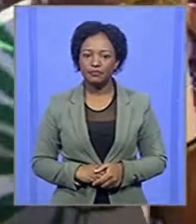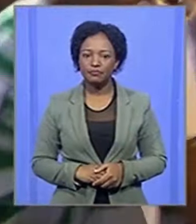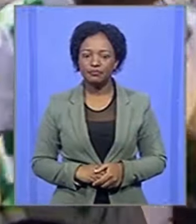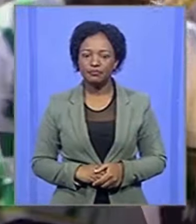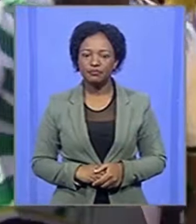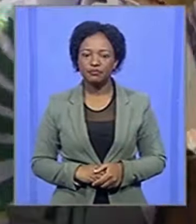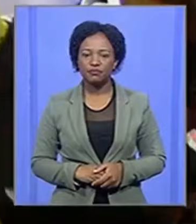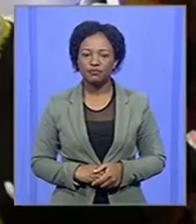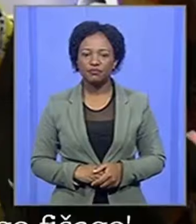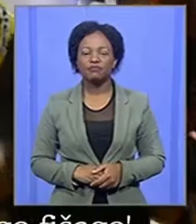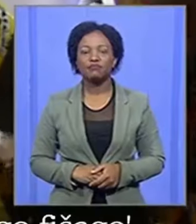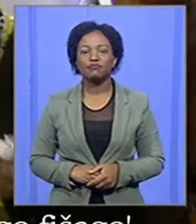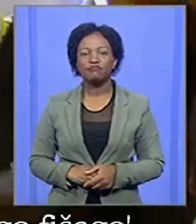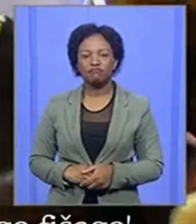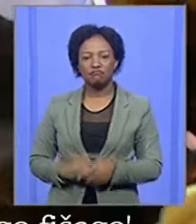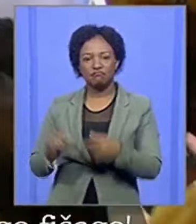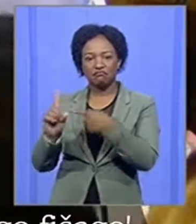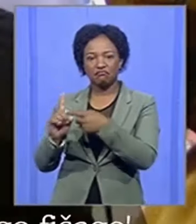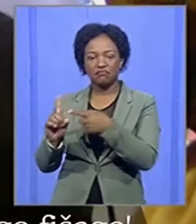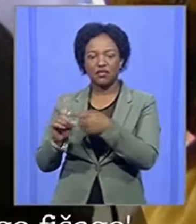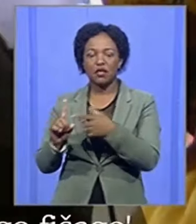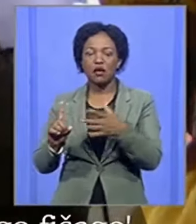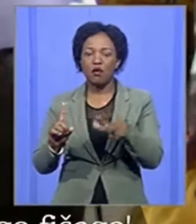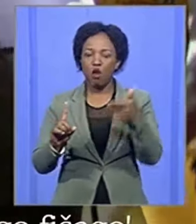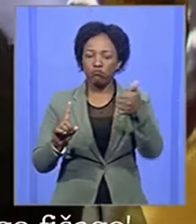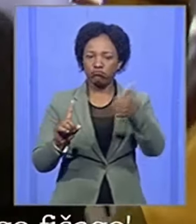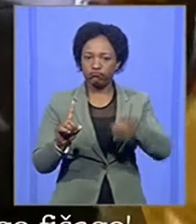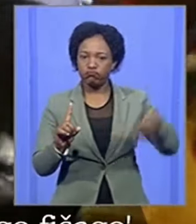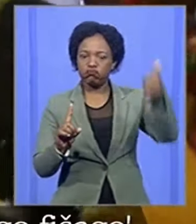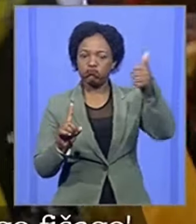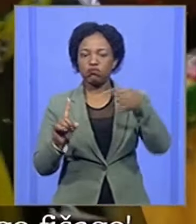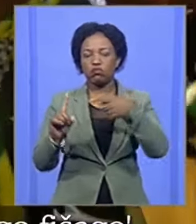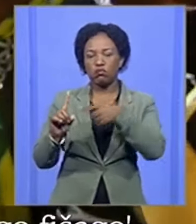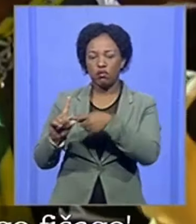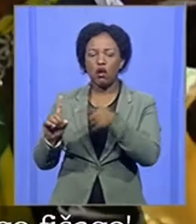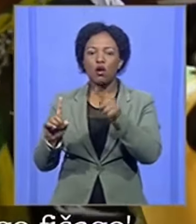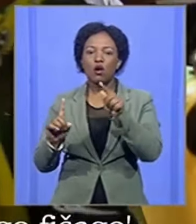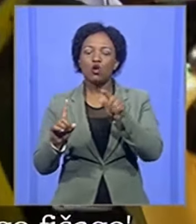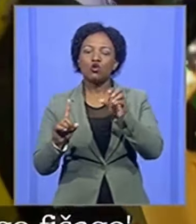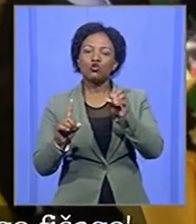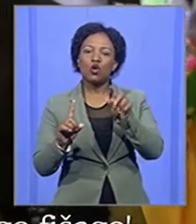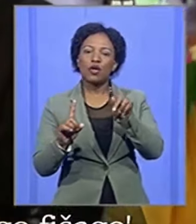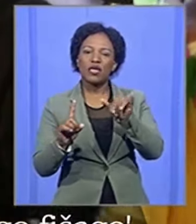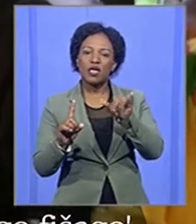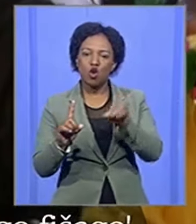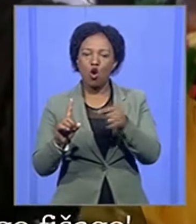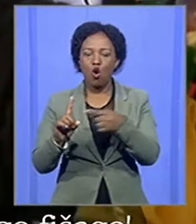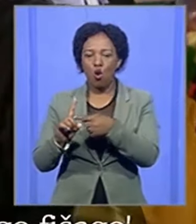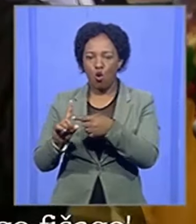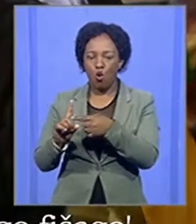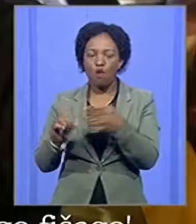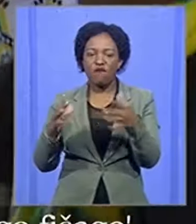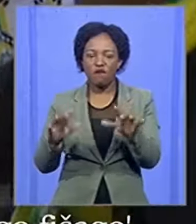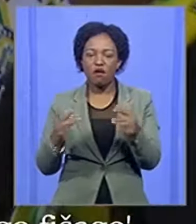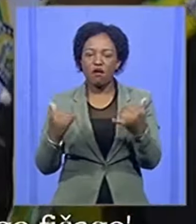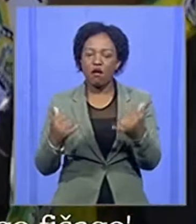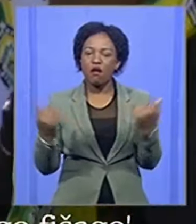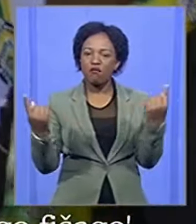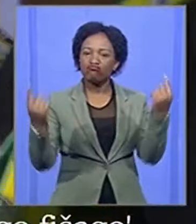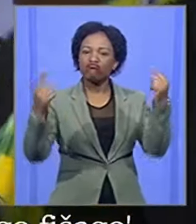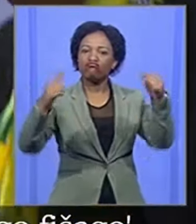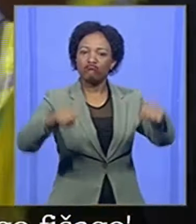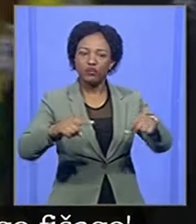Mahlo a dibona wa ANC yo gape e leng tonakgolo ya peleng ya Gauteng Tokyo Segwale o hlolatsentše dinala temeng a ua boeletša